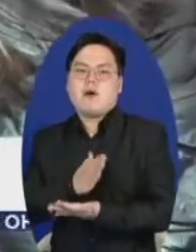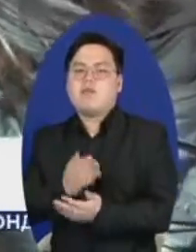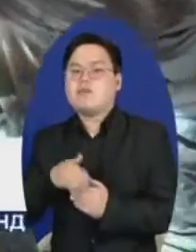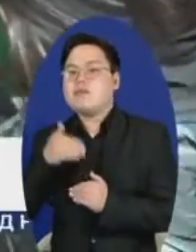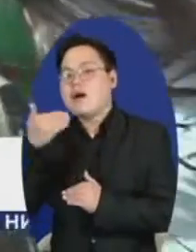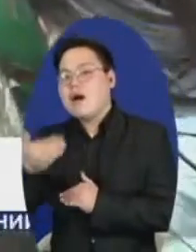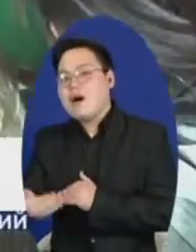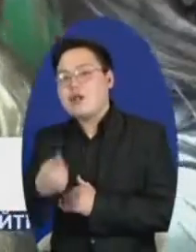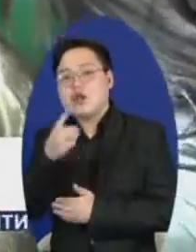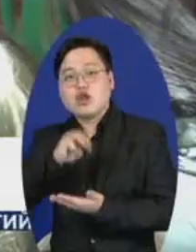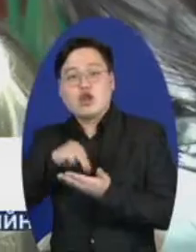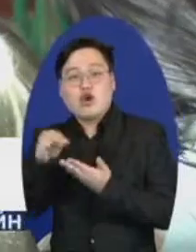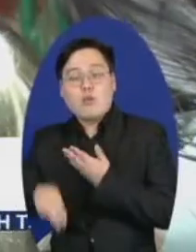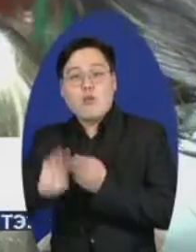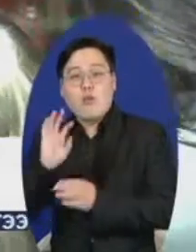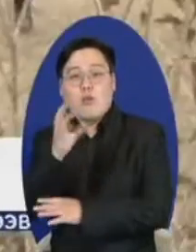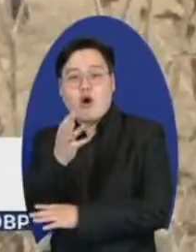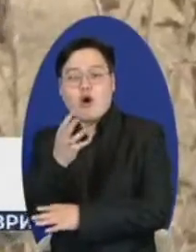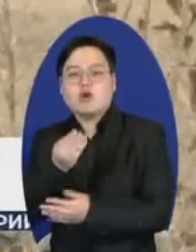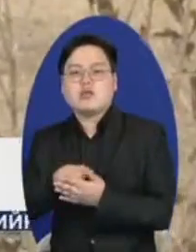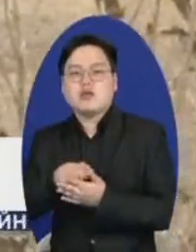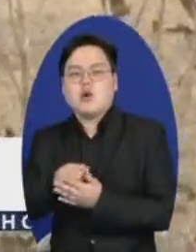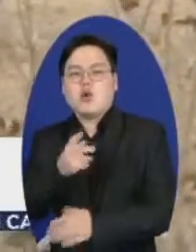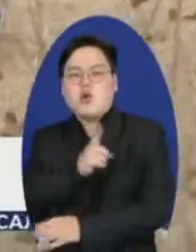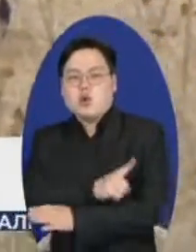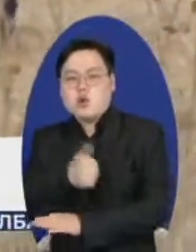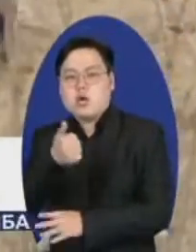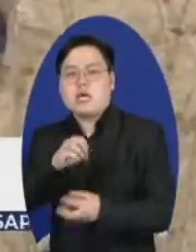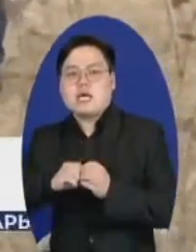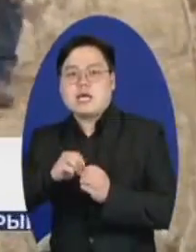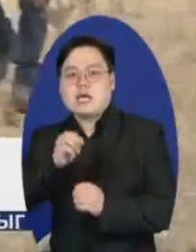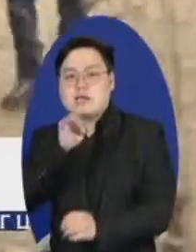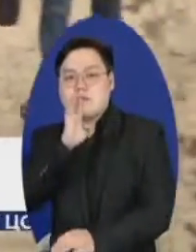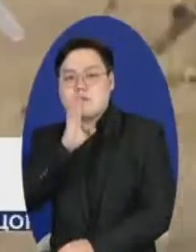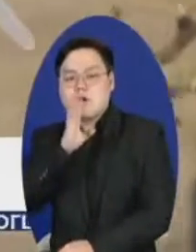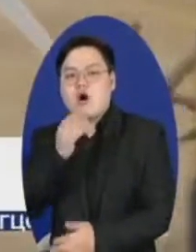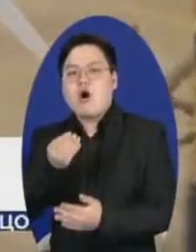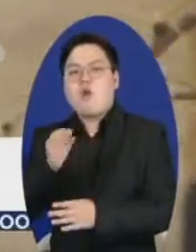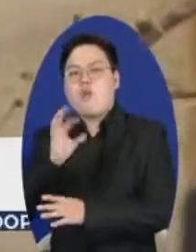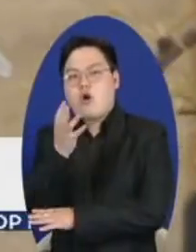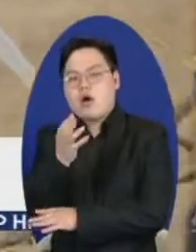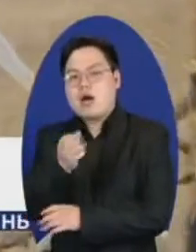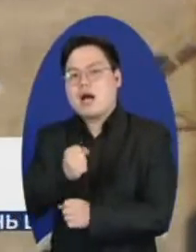Тэгвэл цаашдаа тэр бүм мод тарих үндэсний хөдөлгөөнийг үр дүнтэй хэрэгжүүлэхийн тулд мод үржүүлгийн